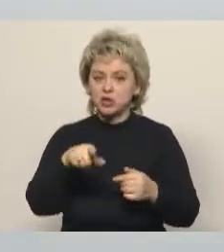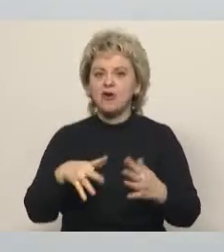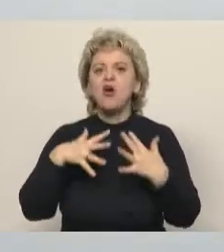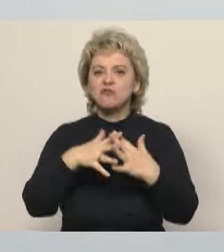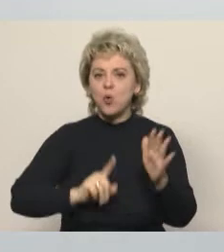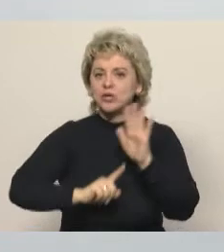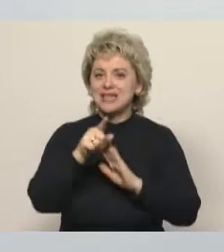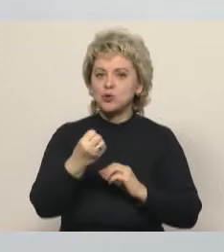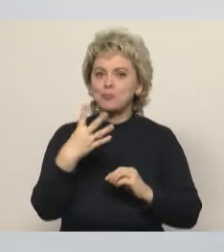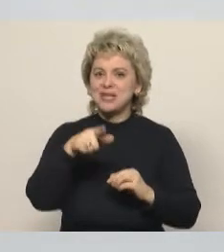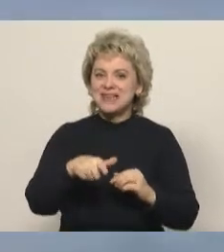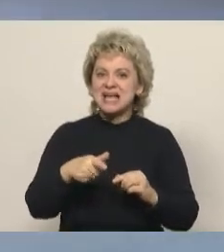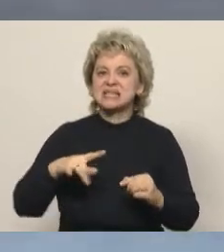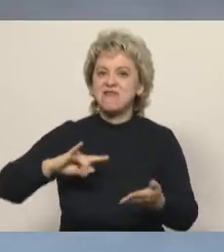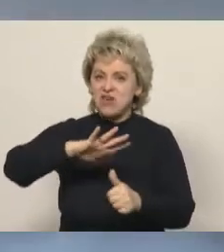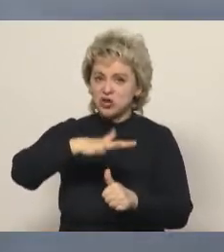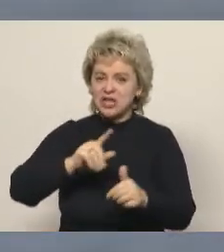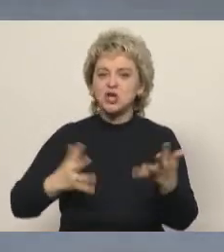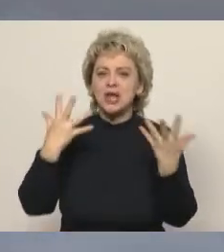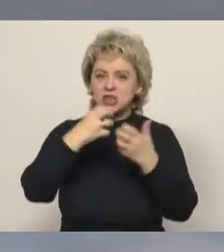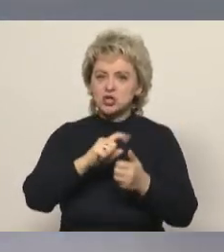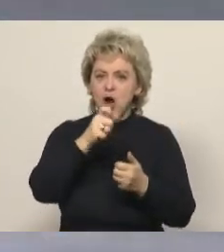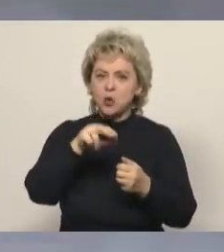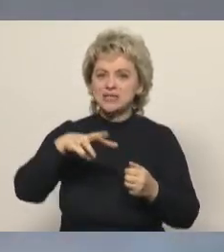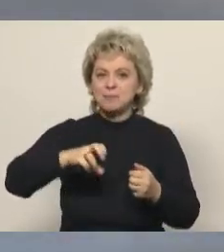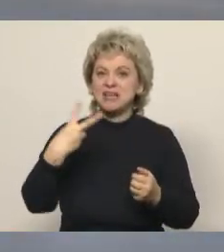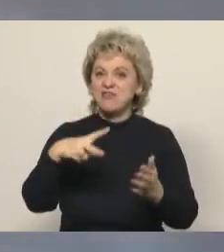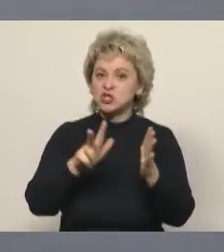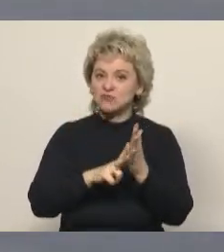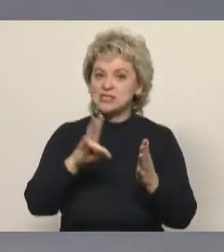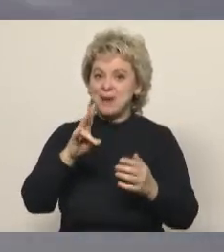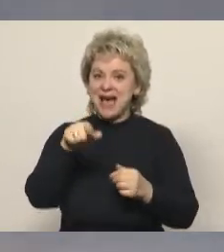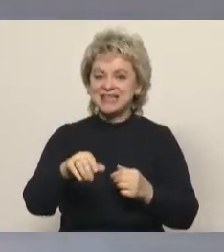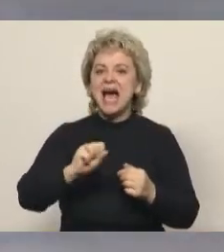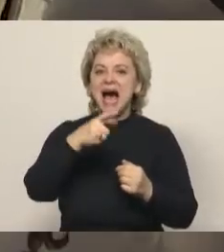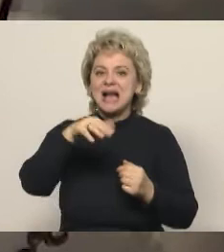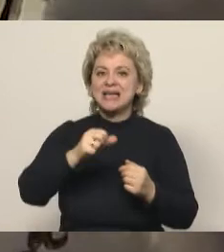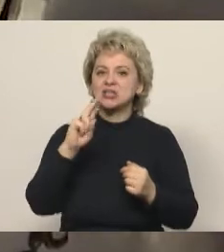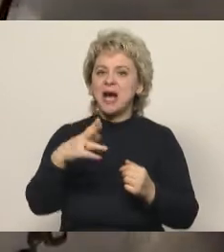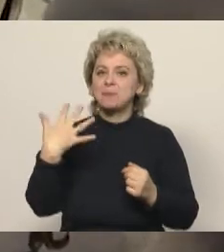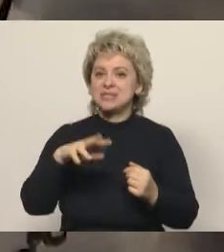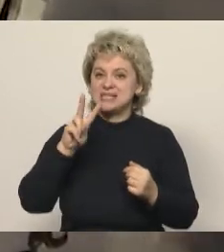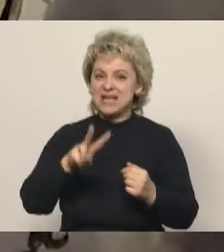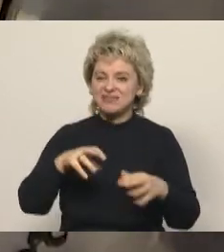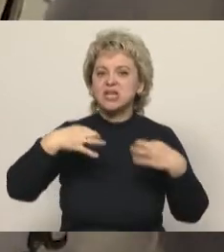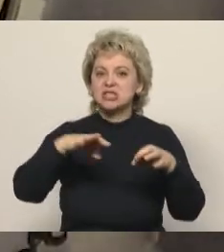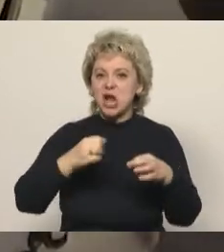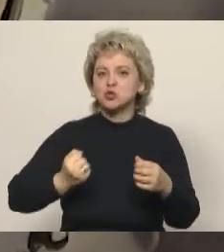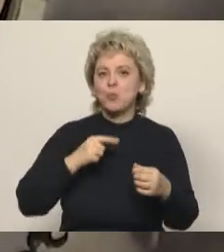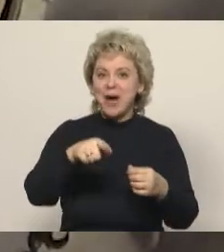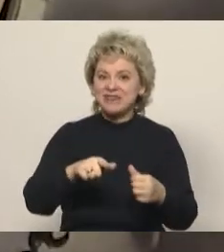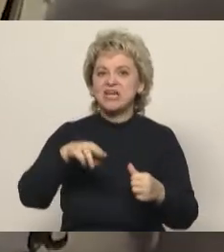бой вступают 15 ударных вертолетов, ночные охотники Ми-28Н, аллигаторы К-52 и